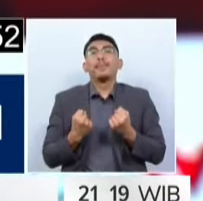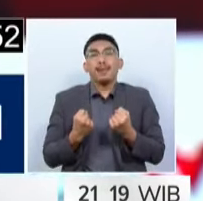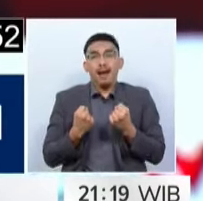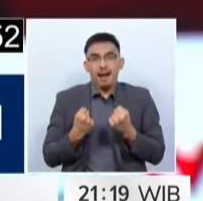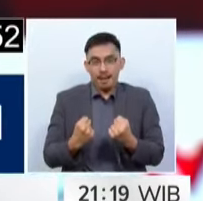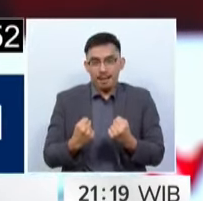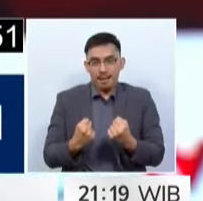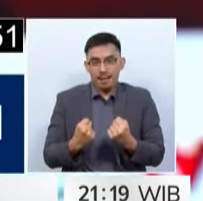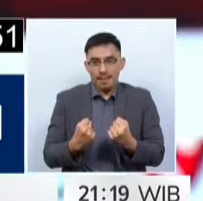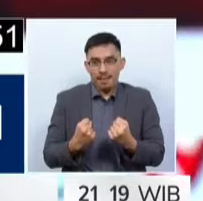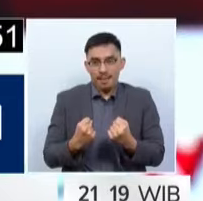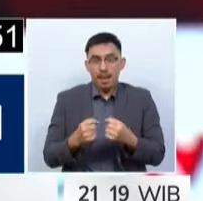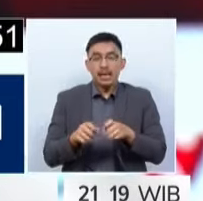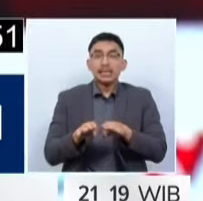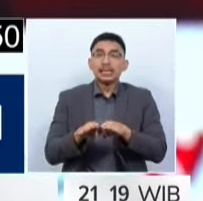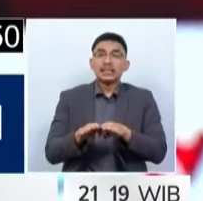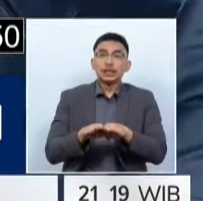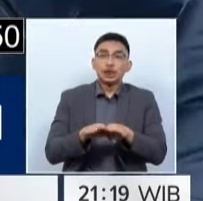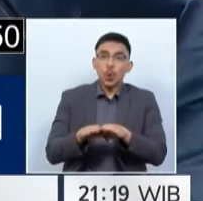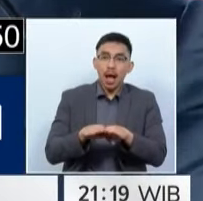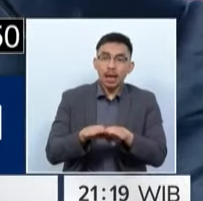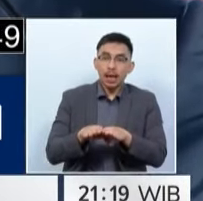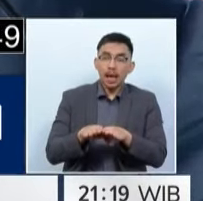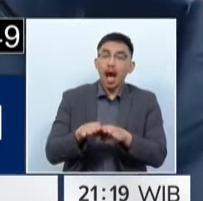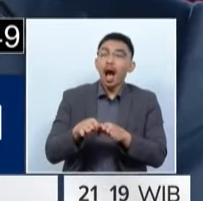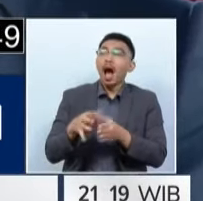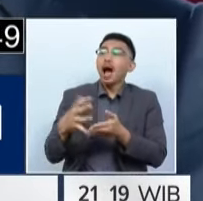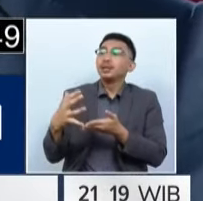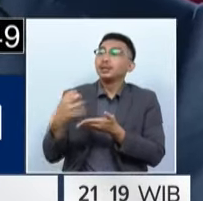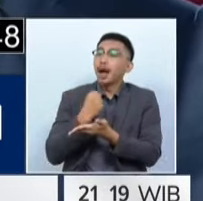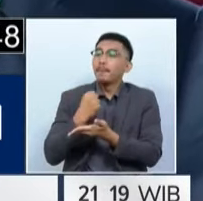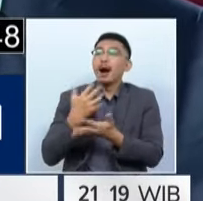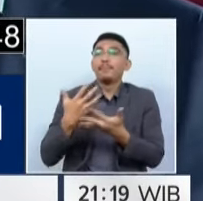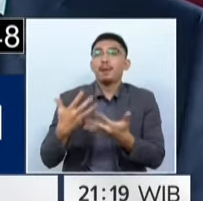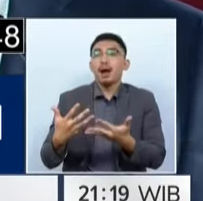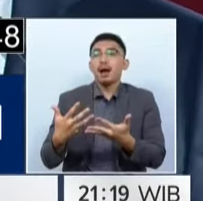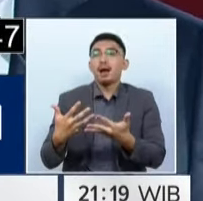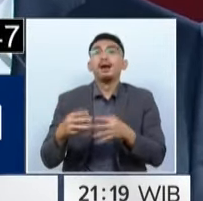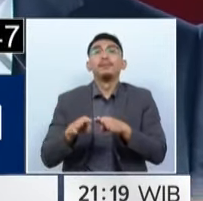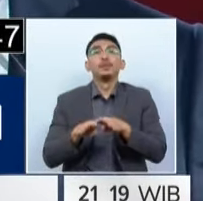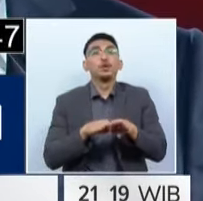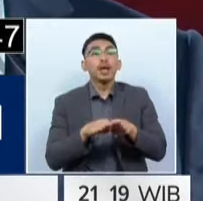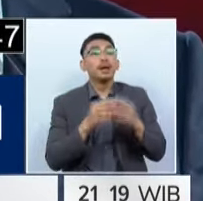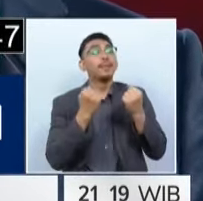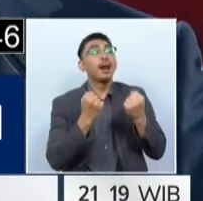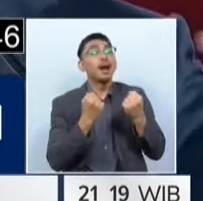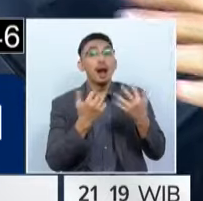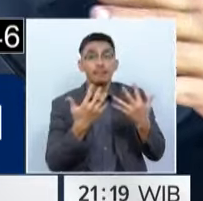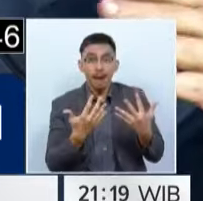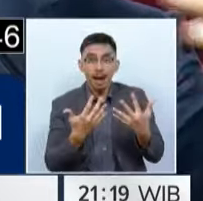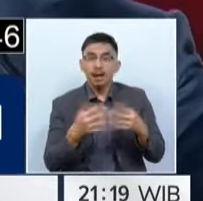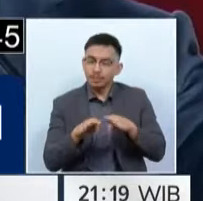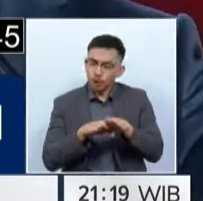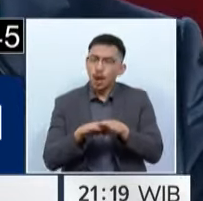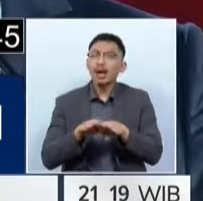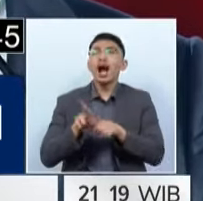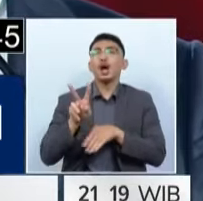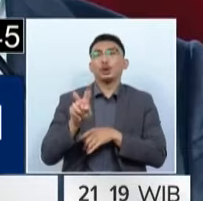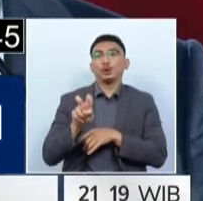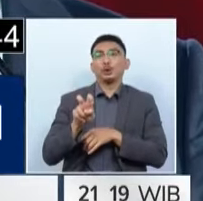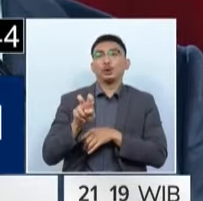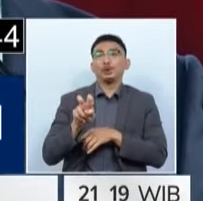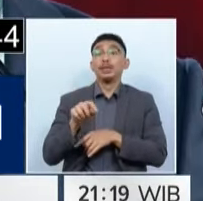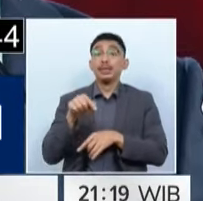ancaman nyata yang ada di depan kita ancaman ini dirasakan oleh siapa dirasakan Bukan saja di dalam batas-batas